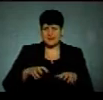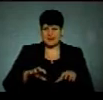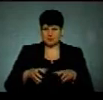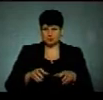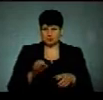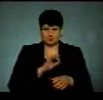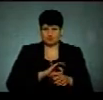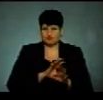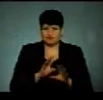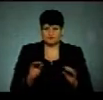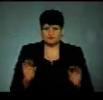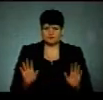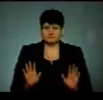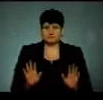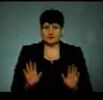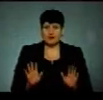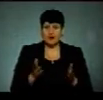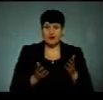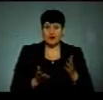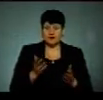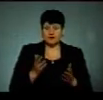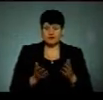за користування плитою, але